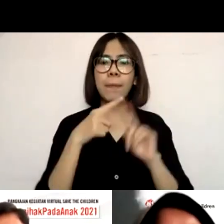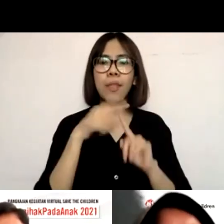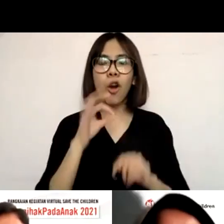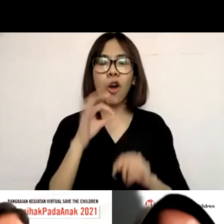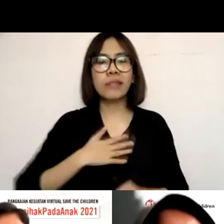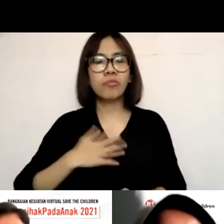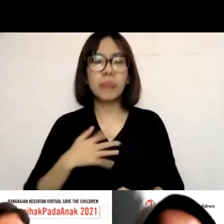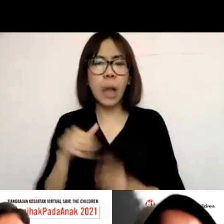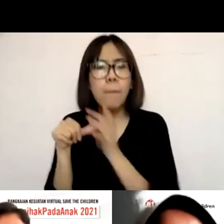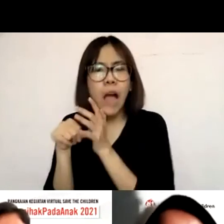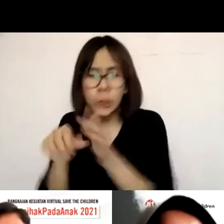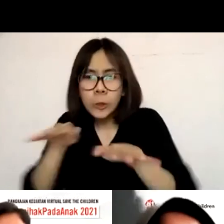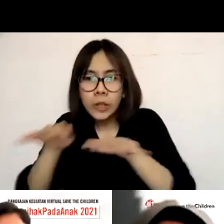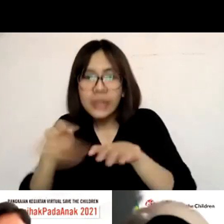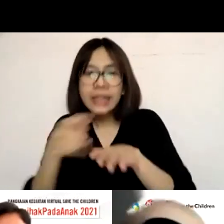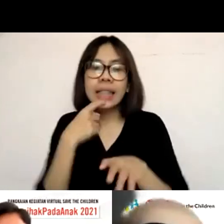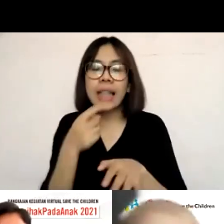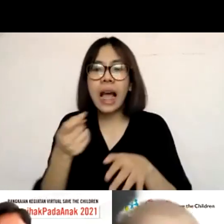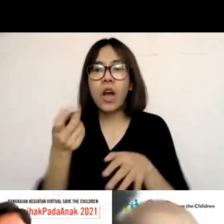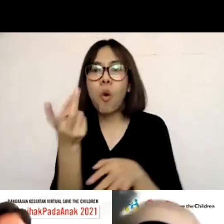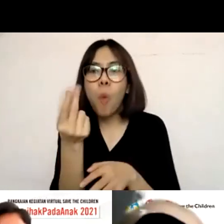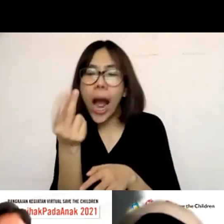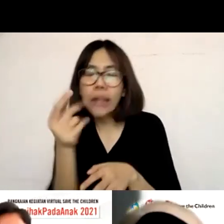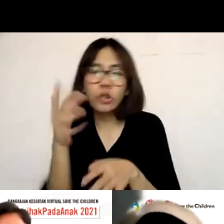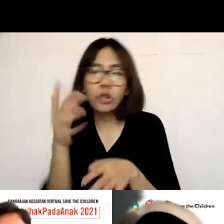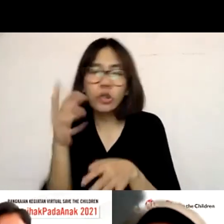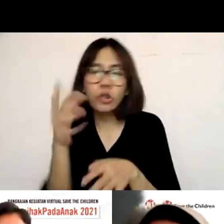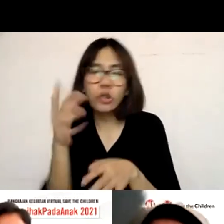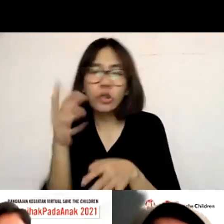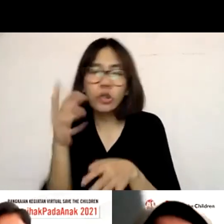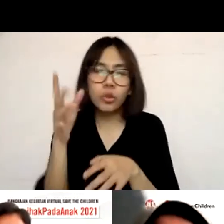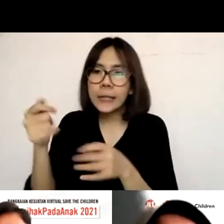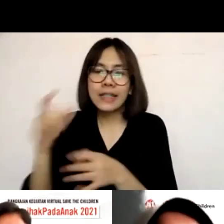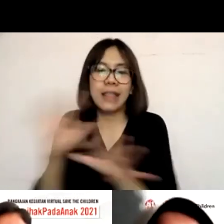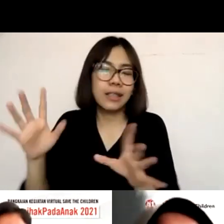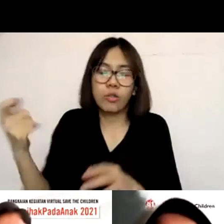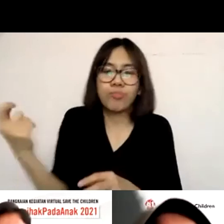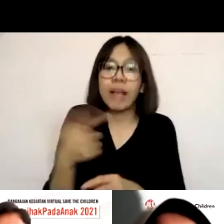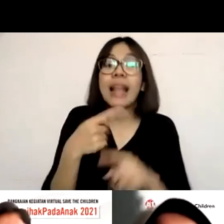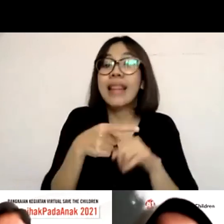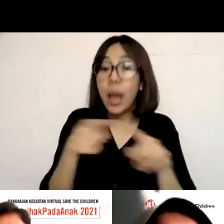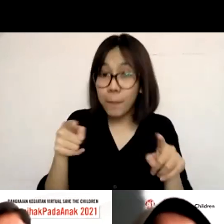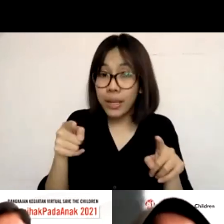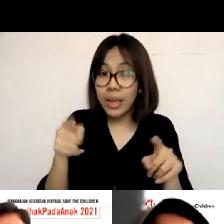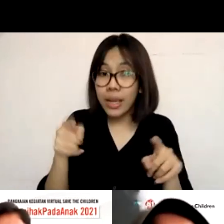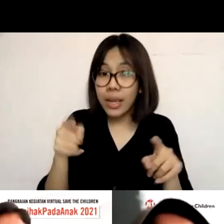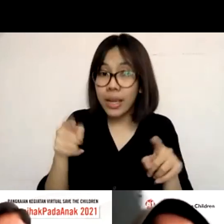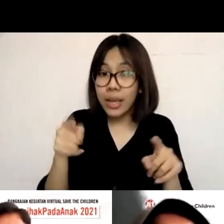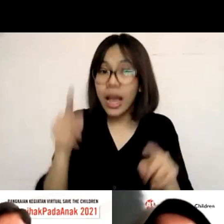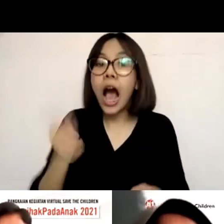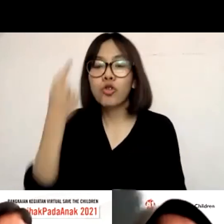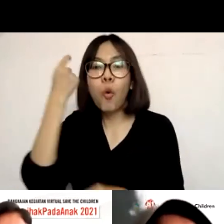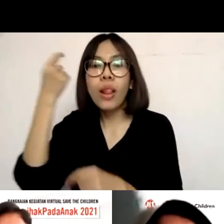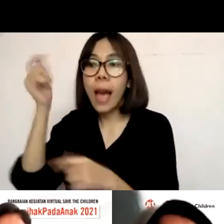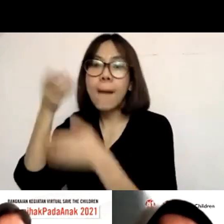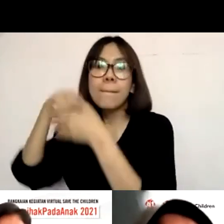pelayanan pembiayaan pendidikan. Jadi nanti di sana yang mengurusi. Tetapi syaratnya harus masuk dulu, ya, masuk